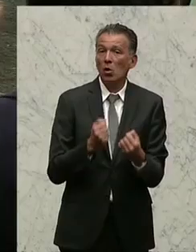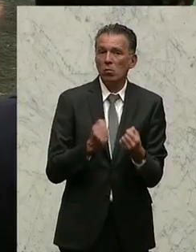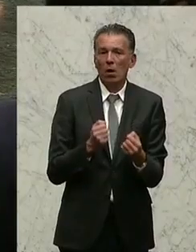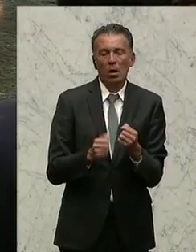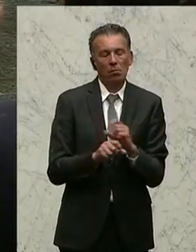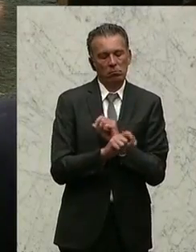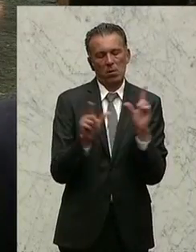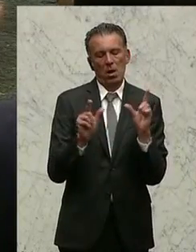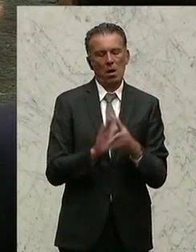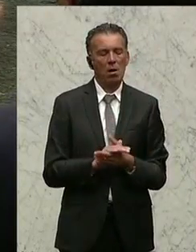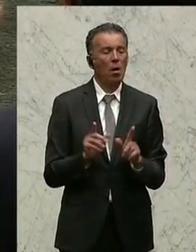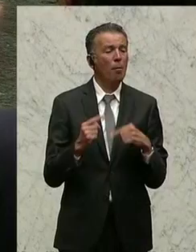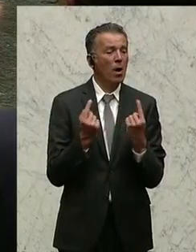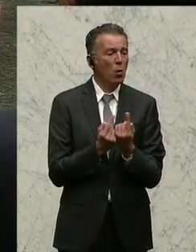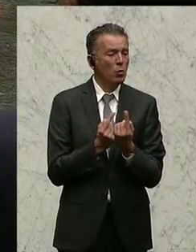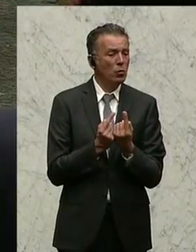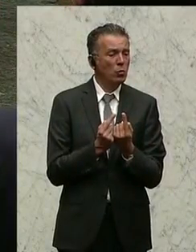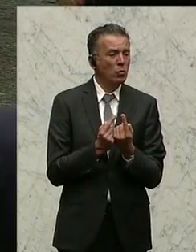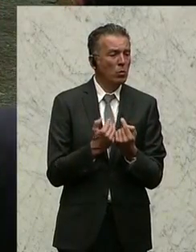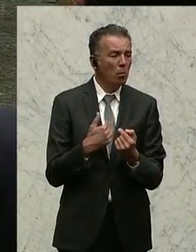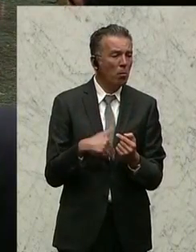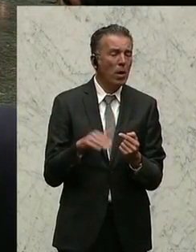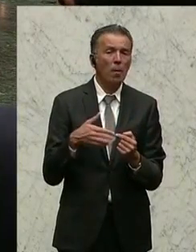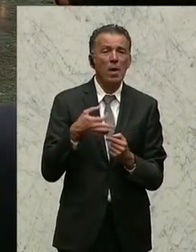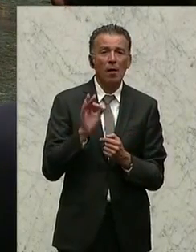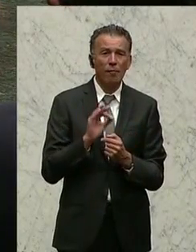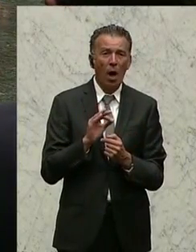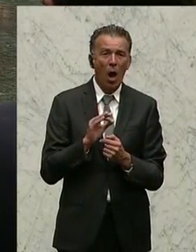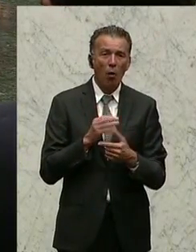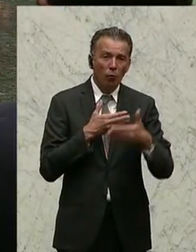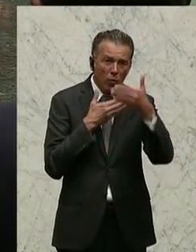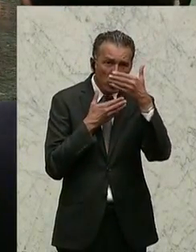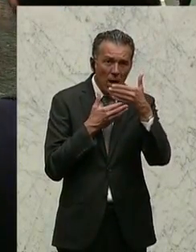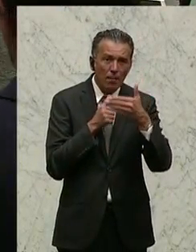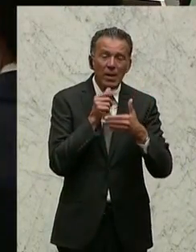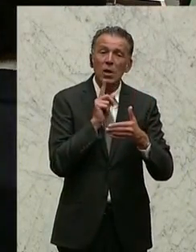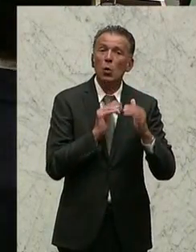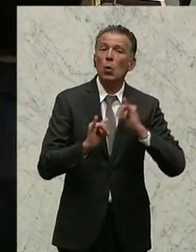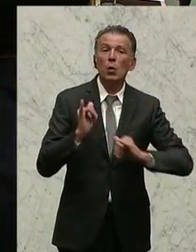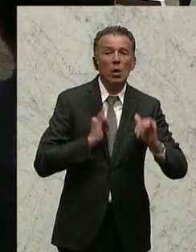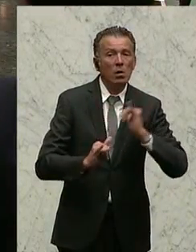klar. Bei uns gibt es immer mehr verschleierte Frauen, und das sind nicht nur Touristinnen.